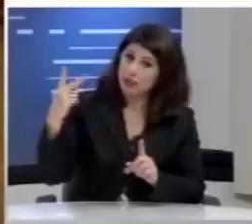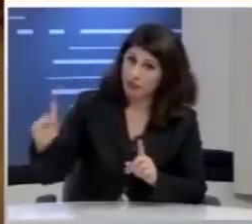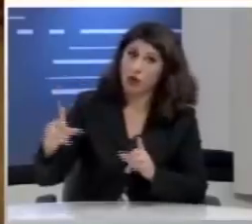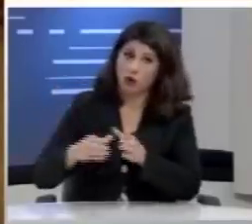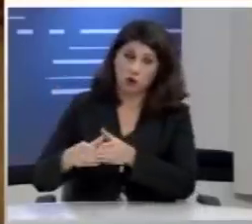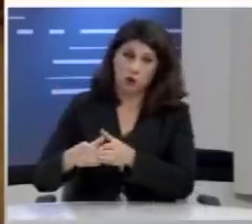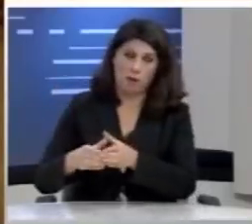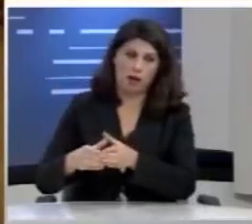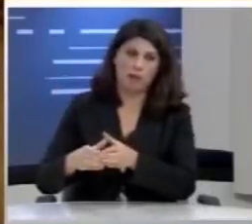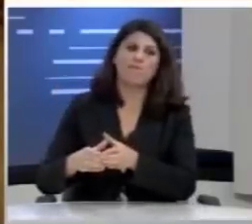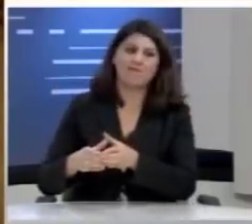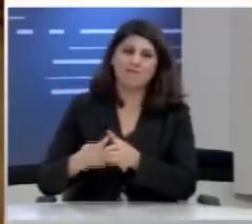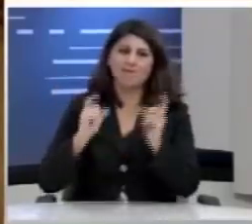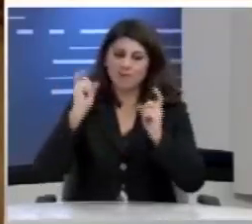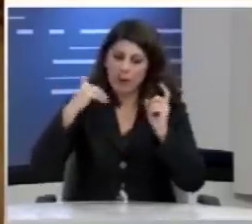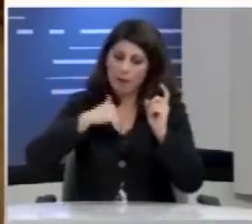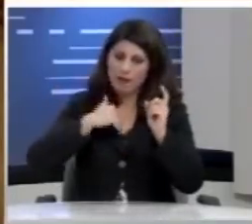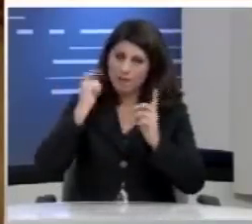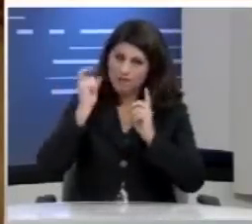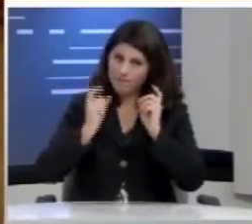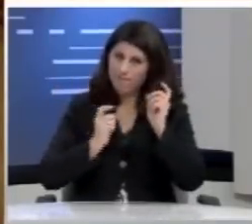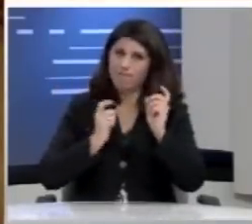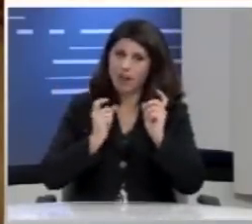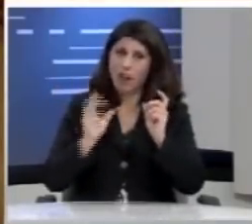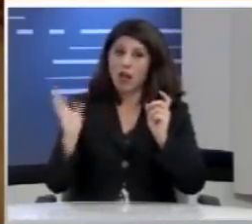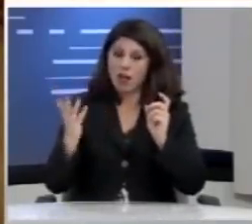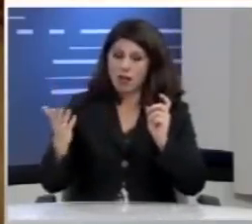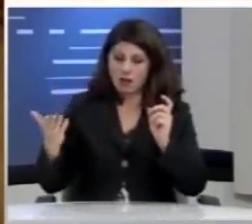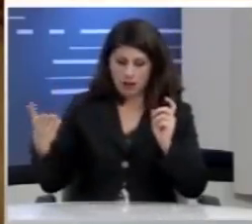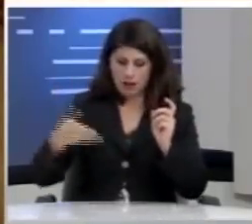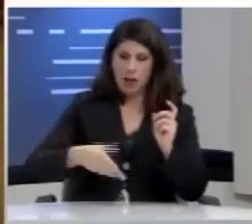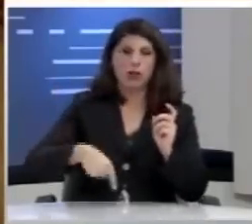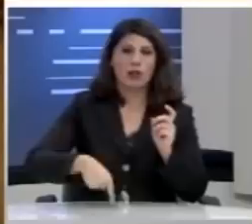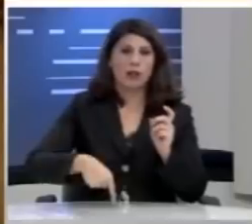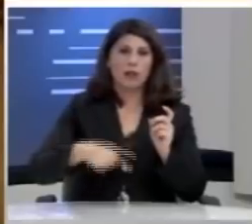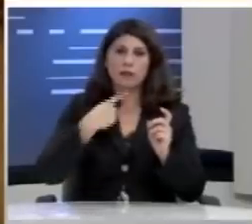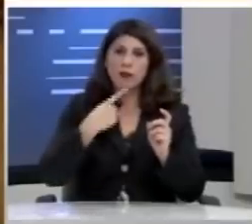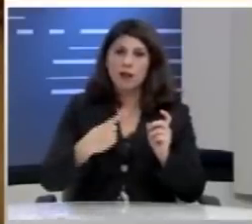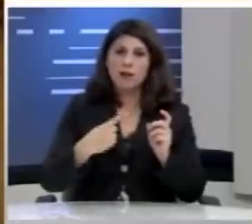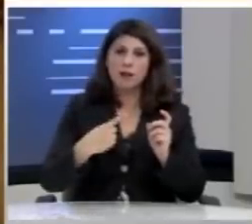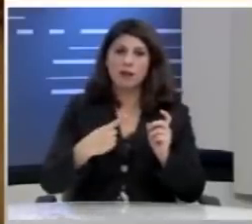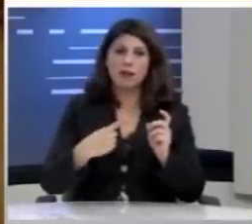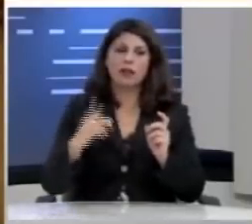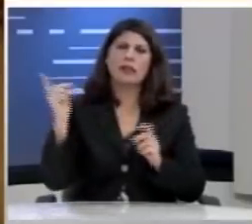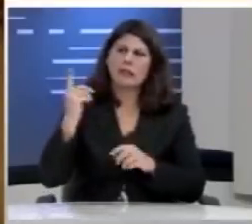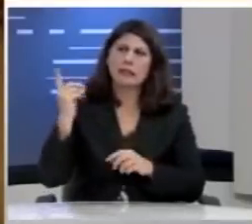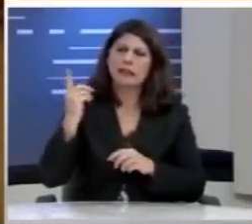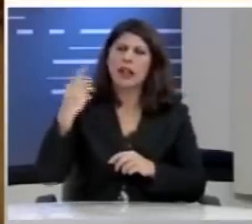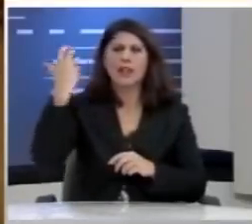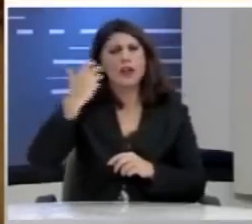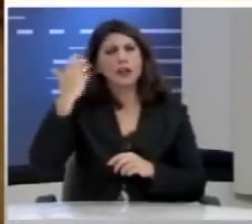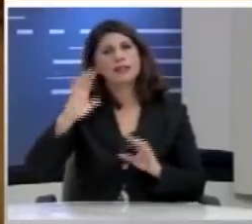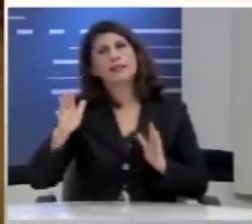σας παράταξη προβληματίζονται για αυτά όταν δεν έρχονται εδώ μέσα για να πούν τις συνείδεις